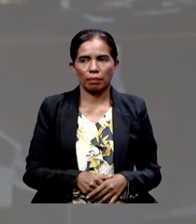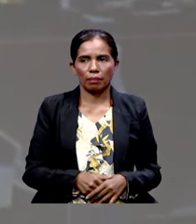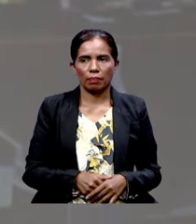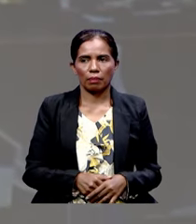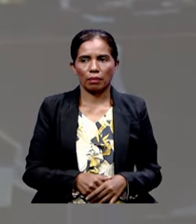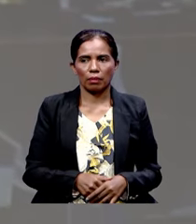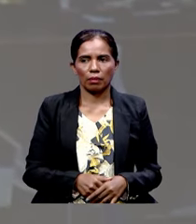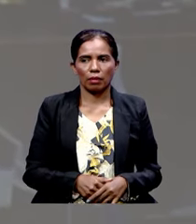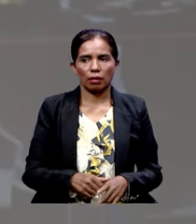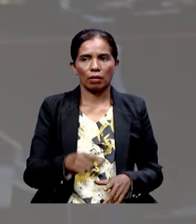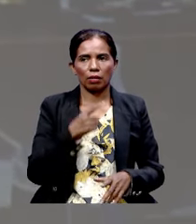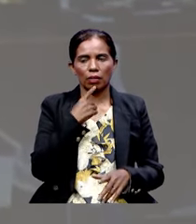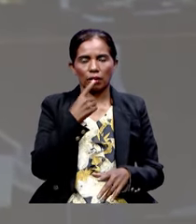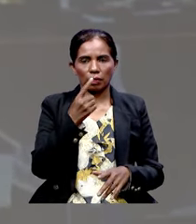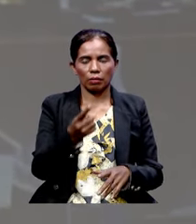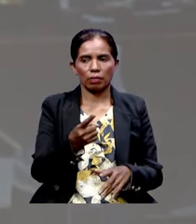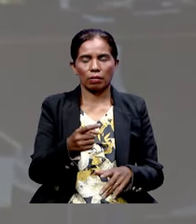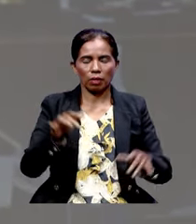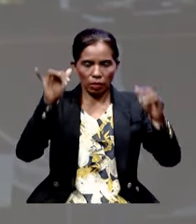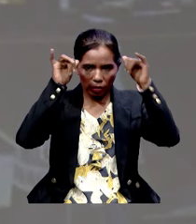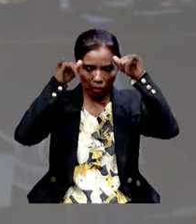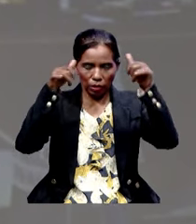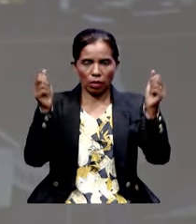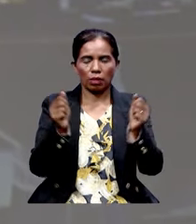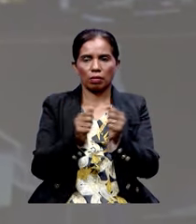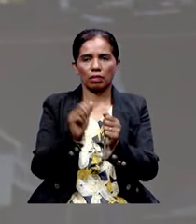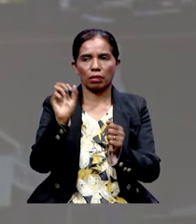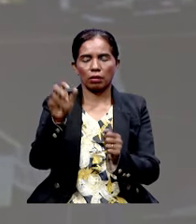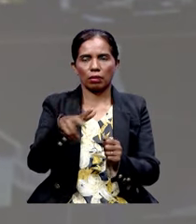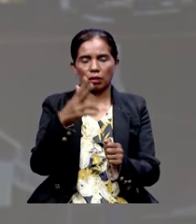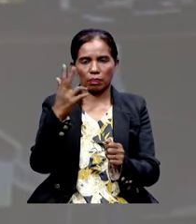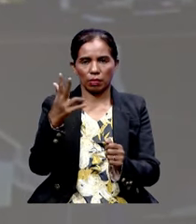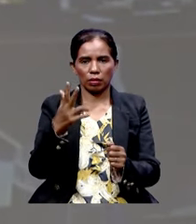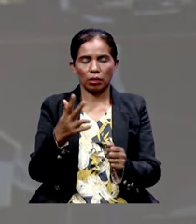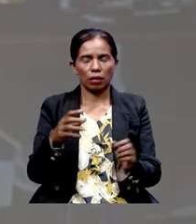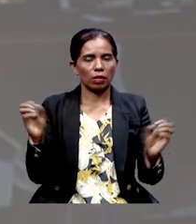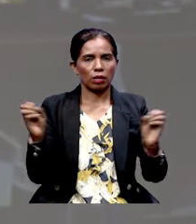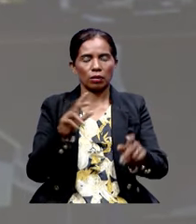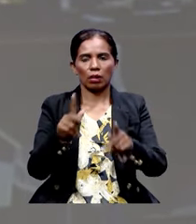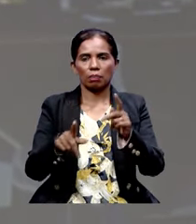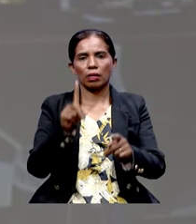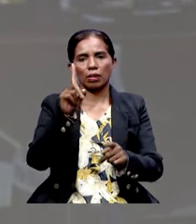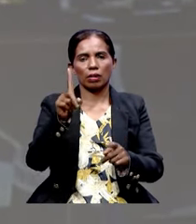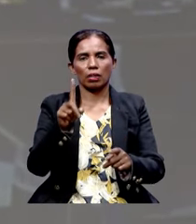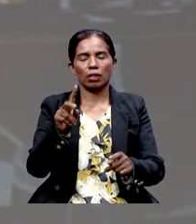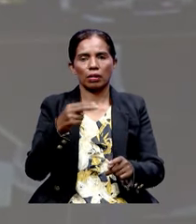a tu dehan det kata karau hamutuk seluruh sintolo ne Laos ema iden yang